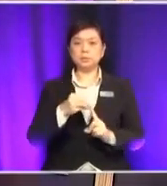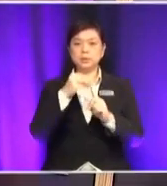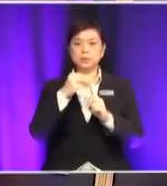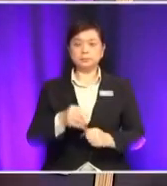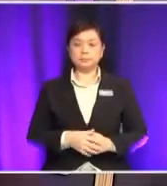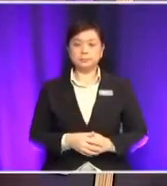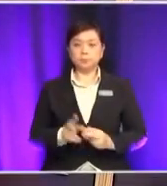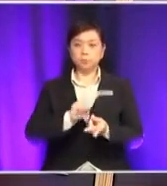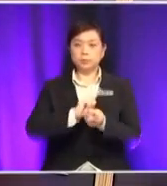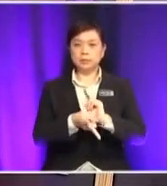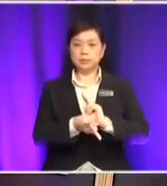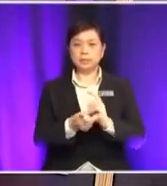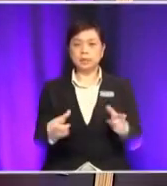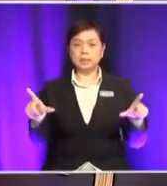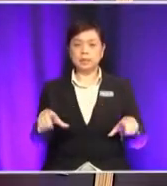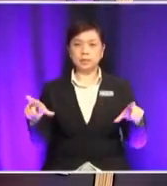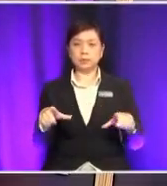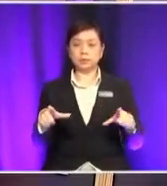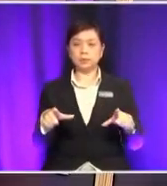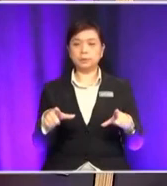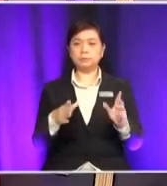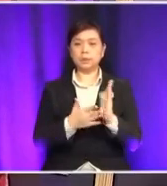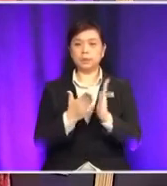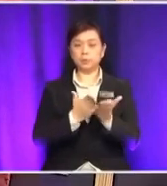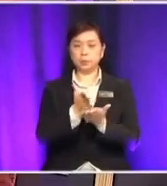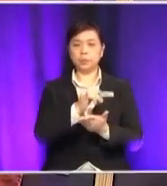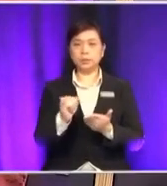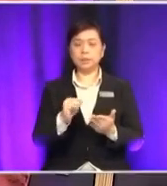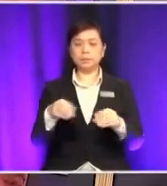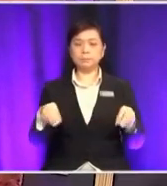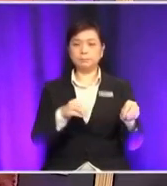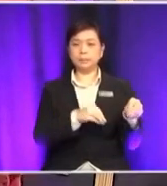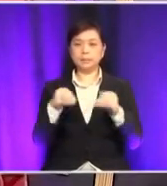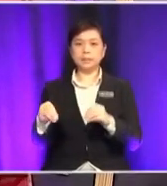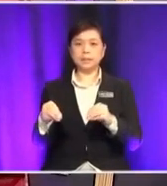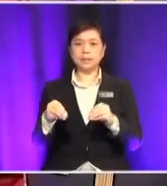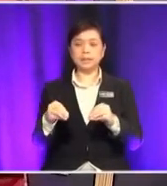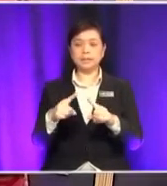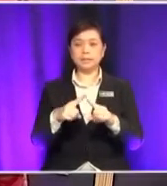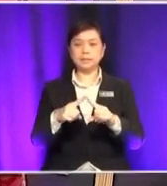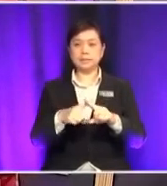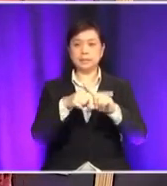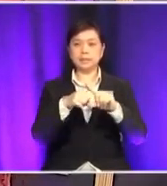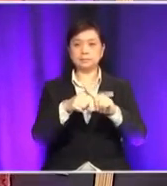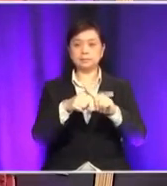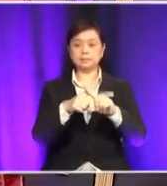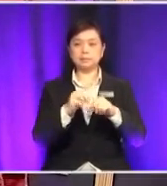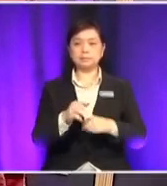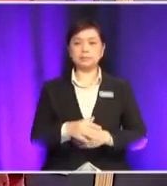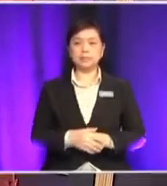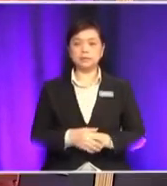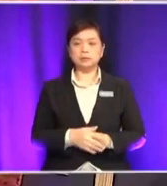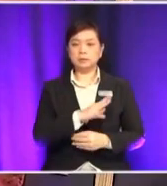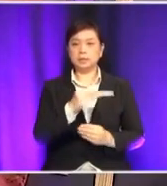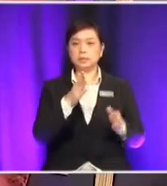dilakukan melalui pindah silang alright semasa profase 1 dan juga susunan Rawa susunan